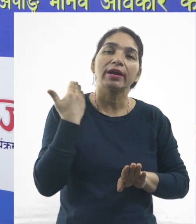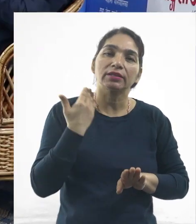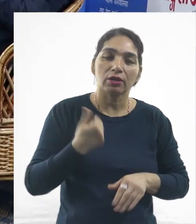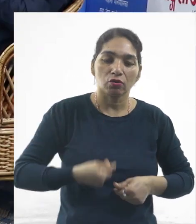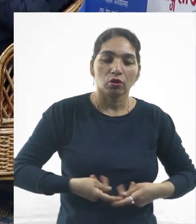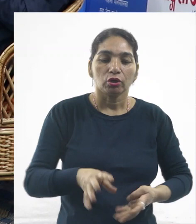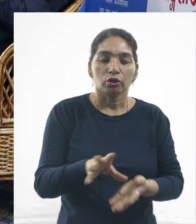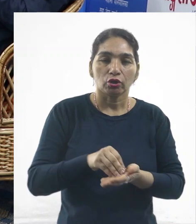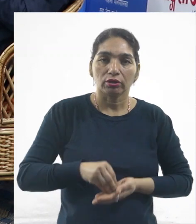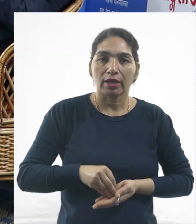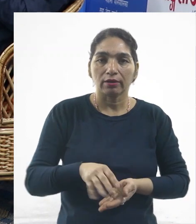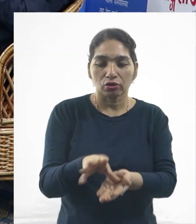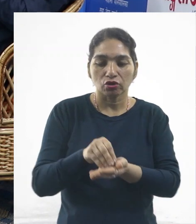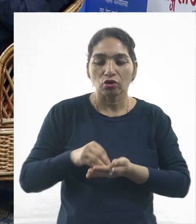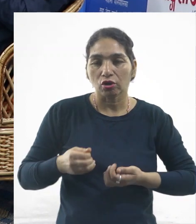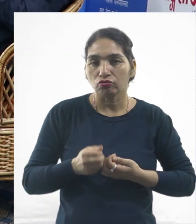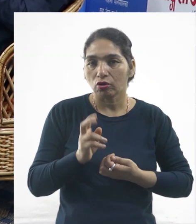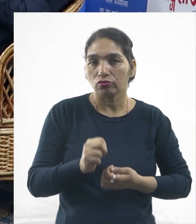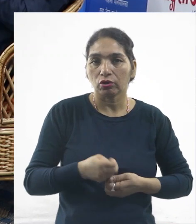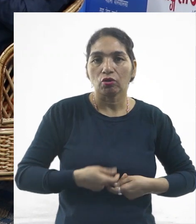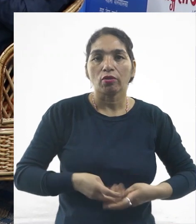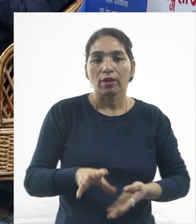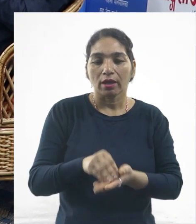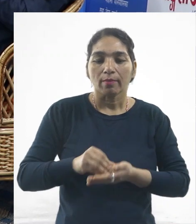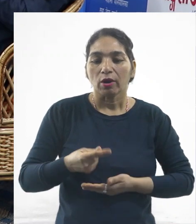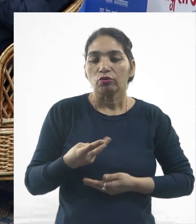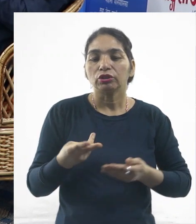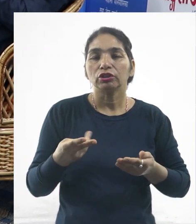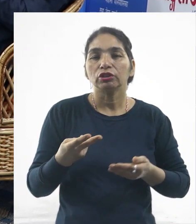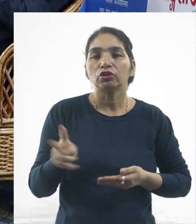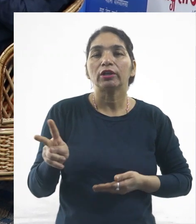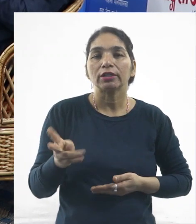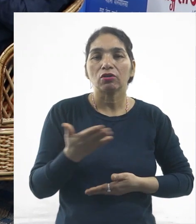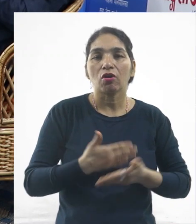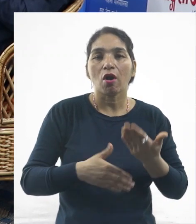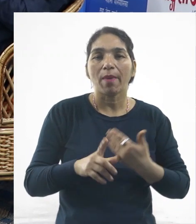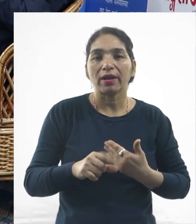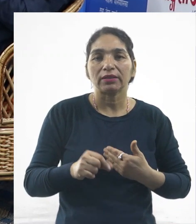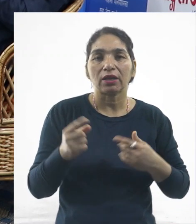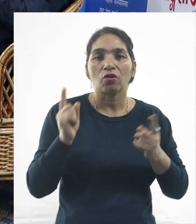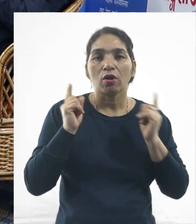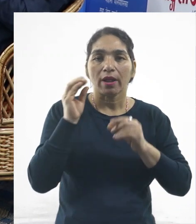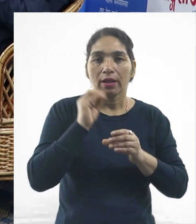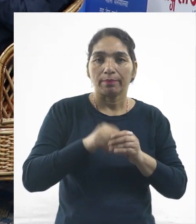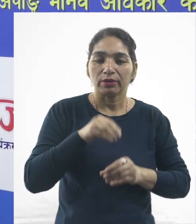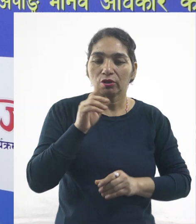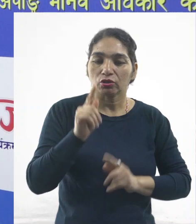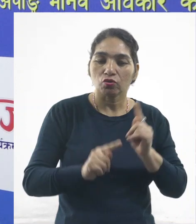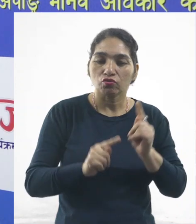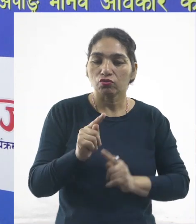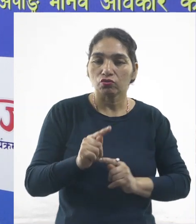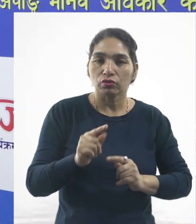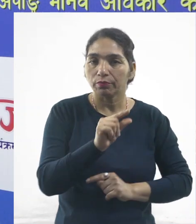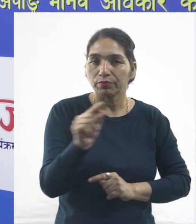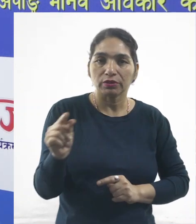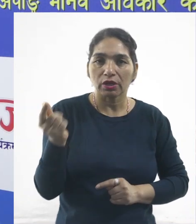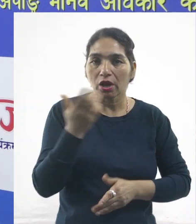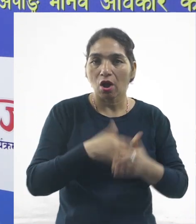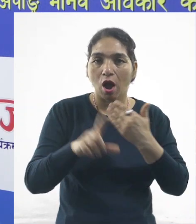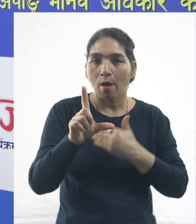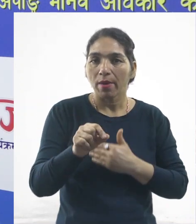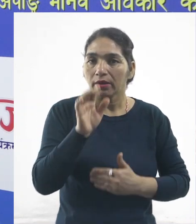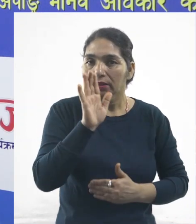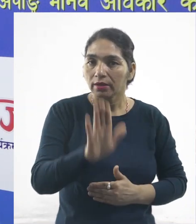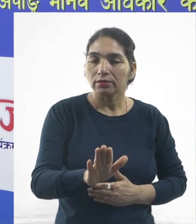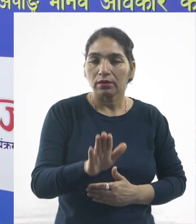हामीले सङ्कलन गर्नु पऱ्यो र यो तथ्याङ्कमा चाहिँ हाम्रो कतिजना चाहिँ हाम्रो नगरपालिकाभित्र हुनुहुँदो रहेछ र यो कुन कुन चाहिँ विषयको अपाङ्गताहरू छन् त